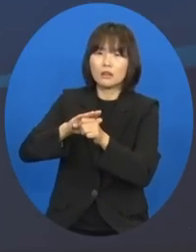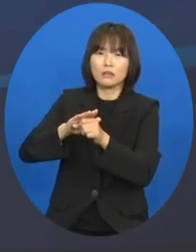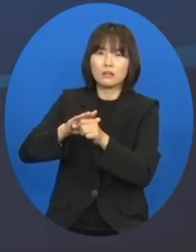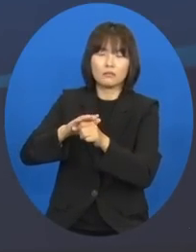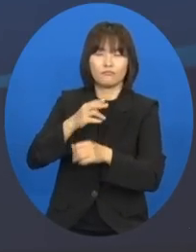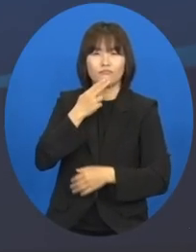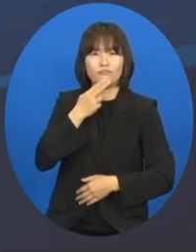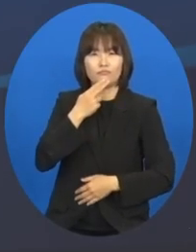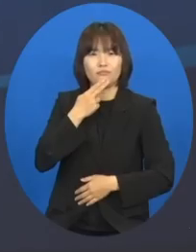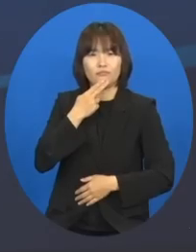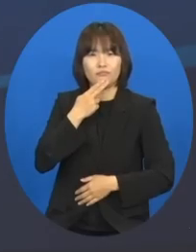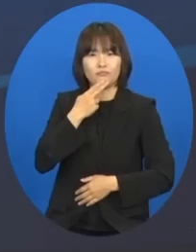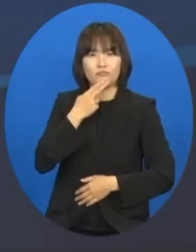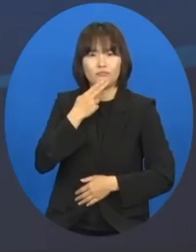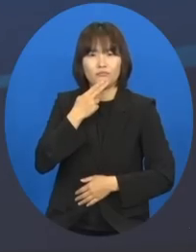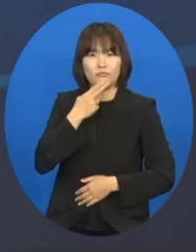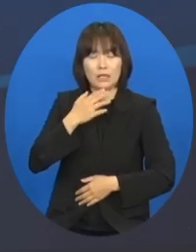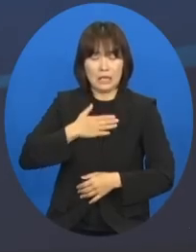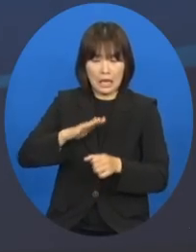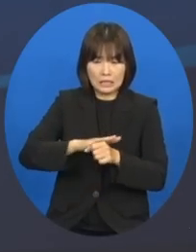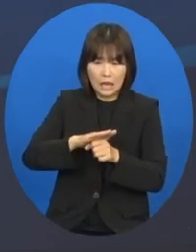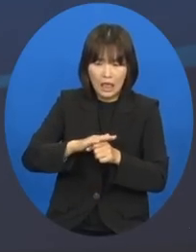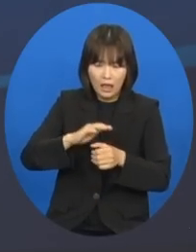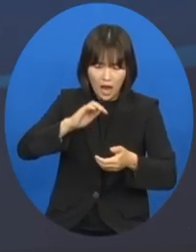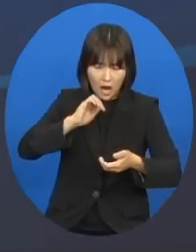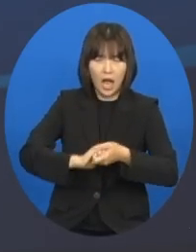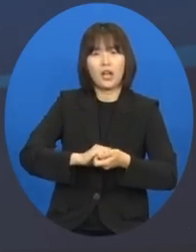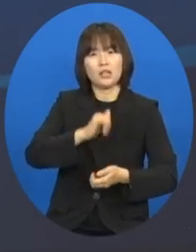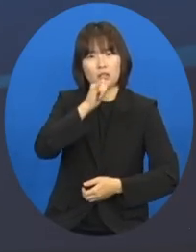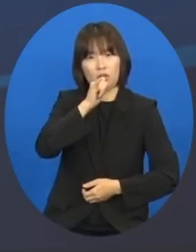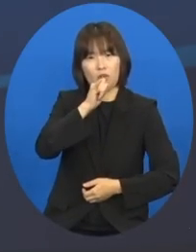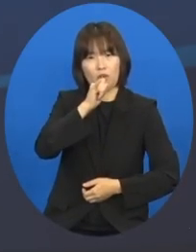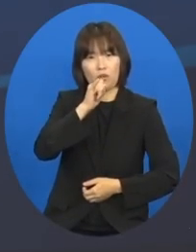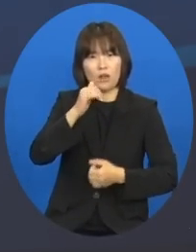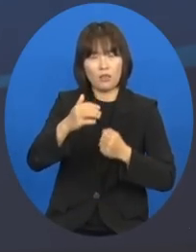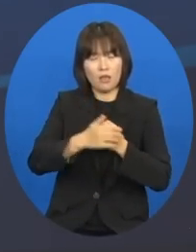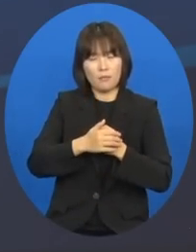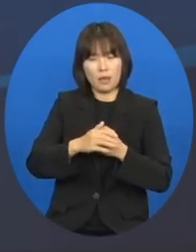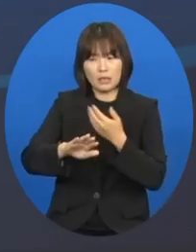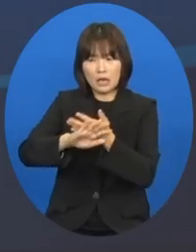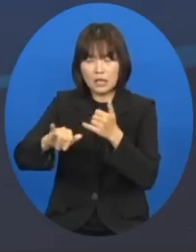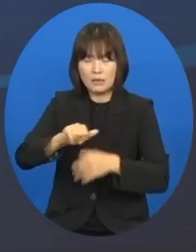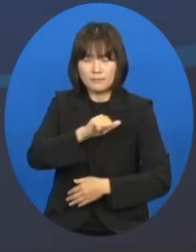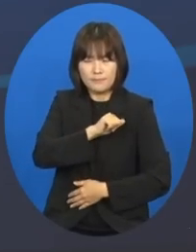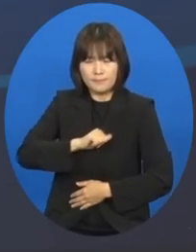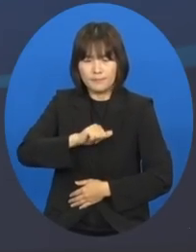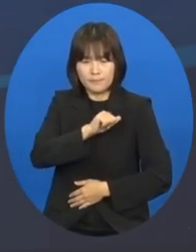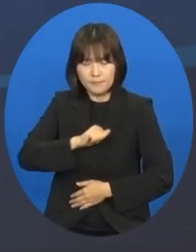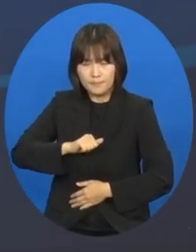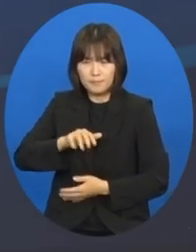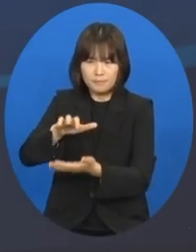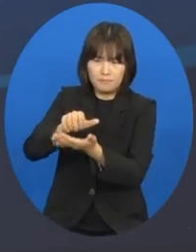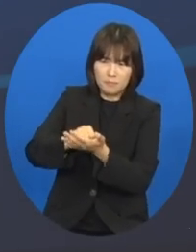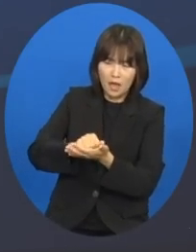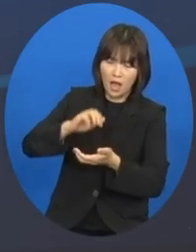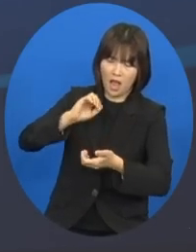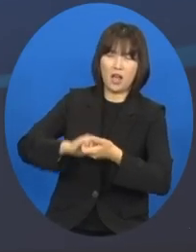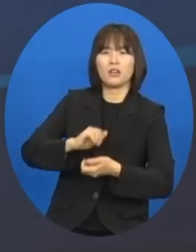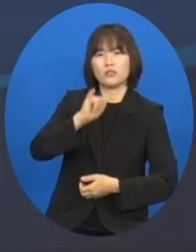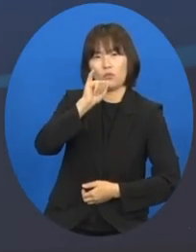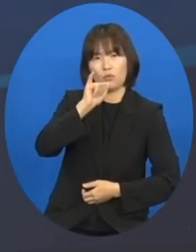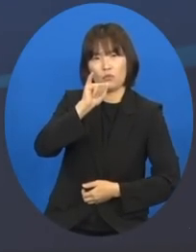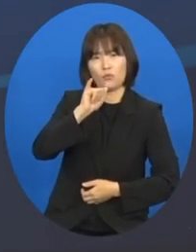나도 사랑의 분량이 한계가 있는 사람이기 때문에 참아주는데 한계가 있고 용납해 주는데 한계가 있단